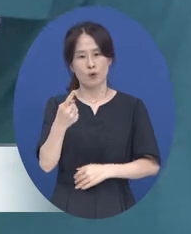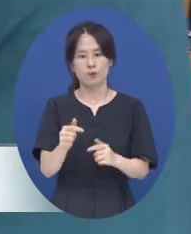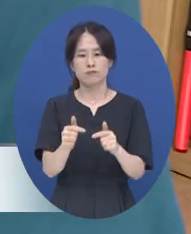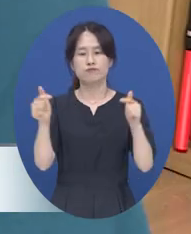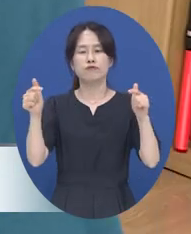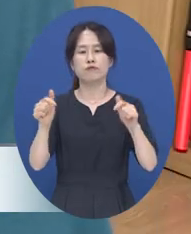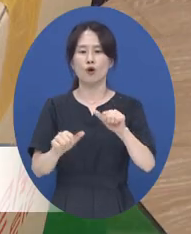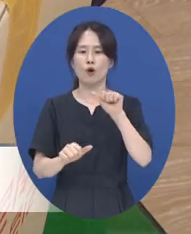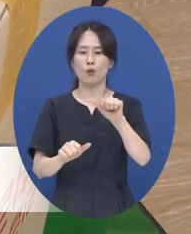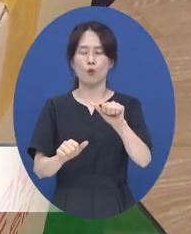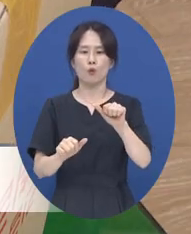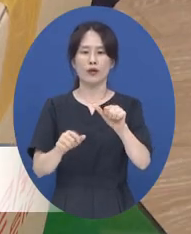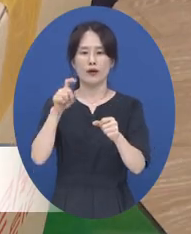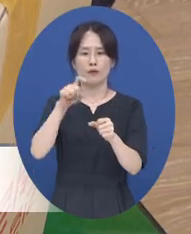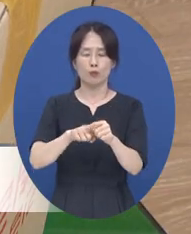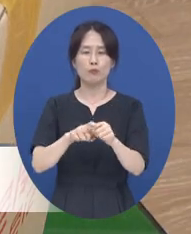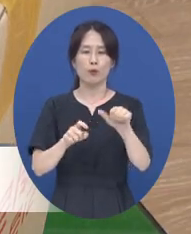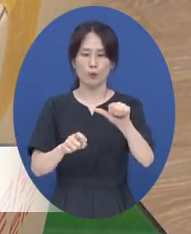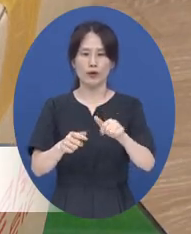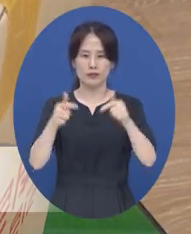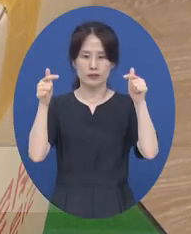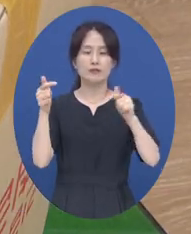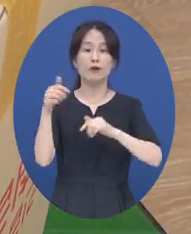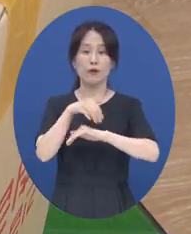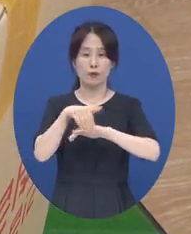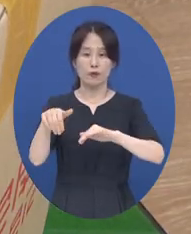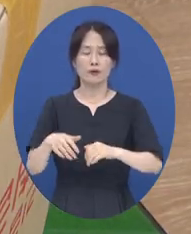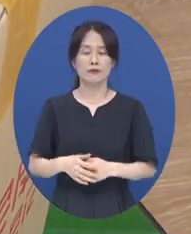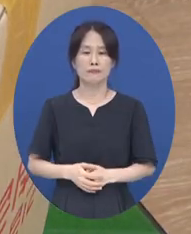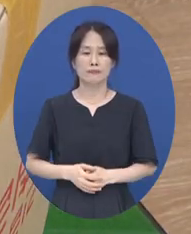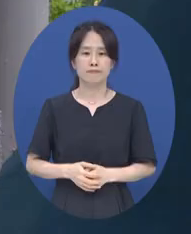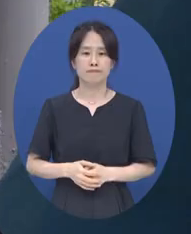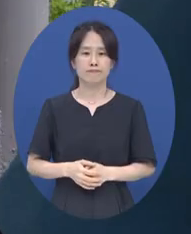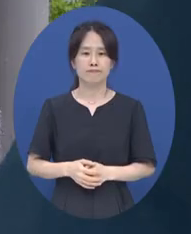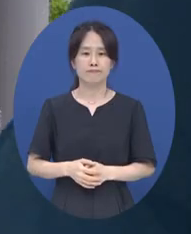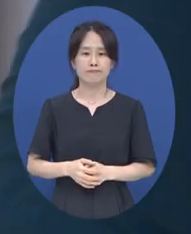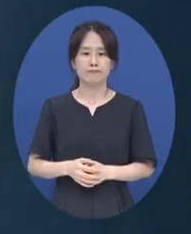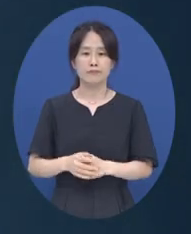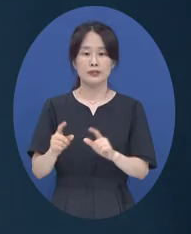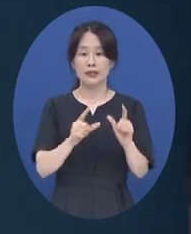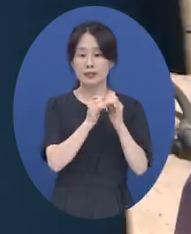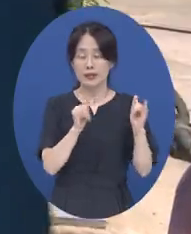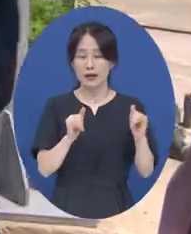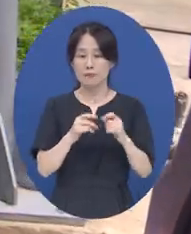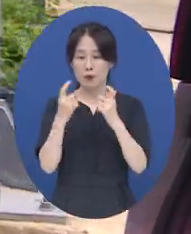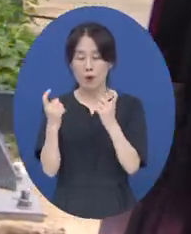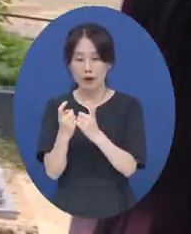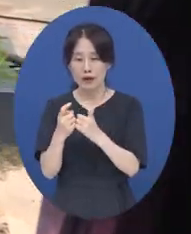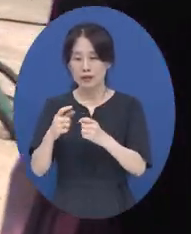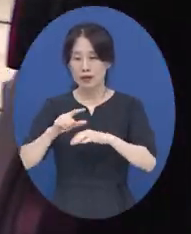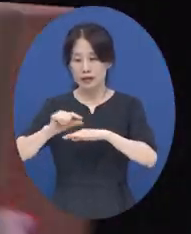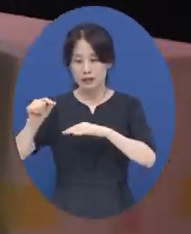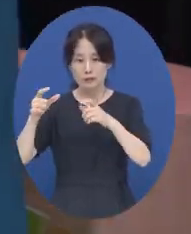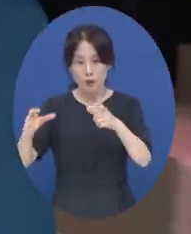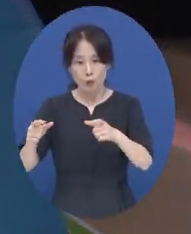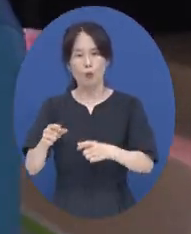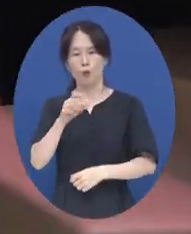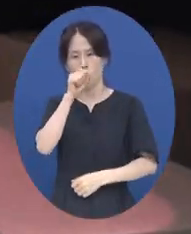81곳으로 목표보다 5곳을 더 늘리기로 했습니다. 주민과 지자체 호응이